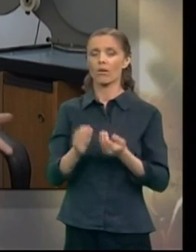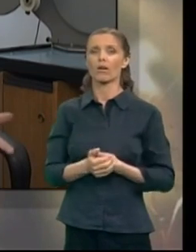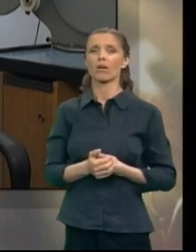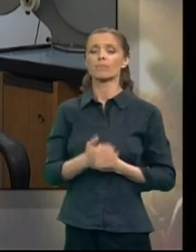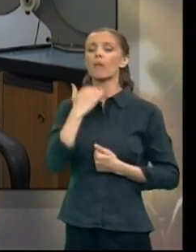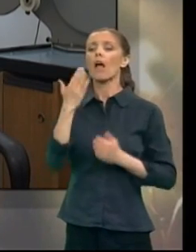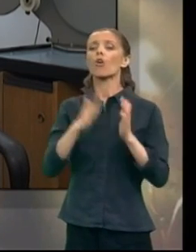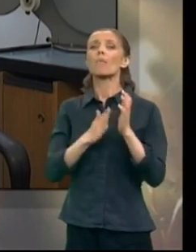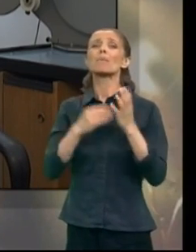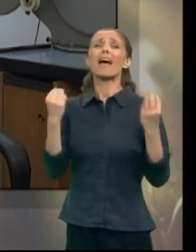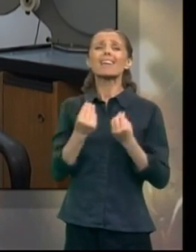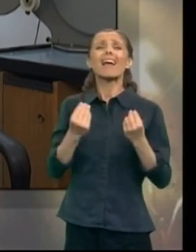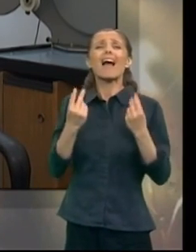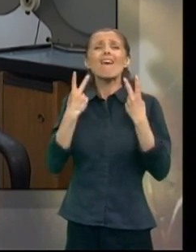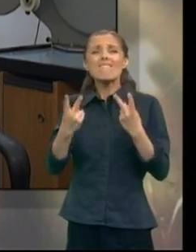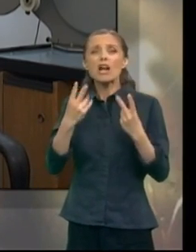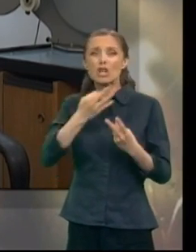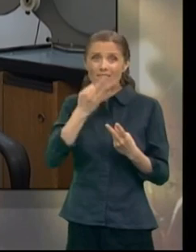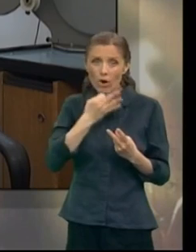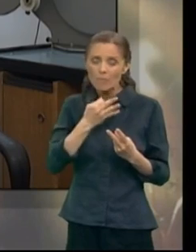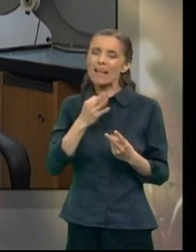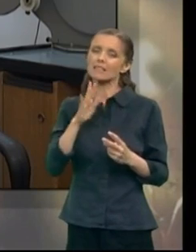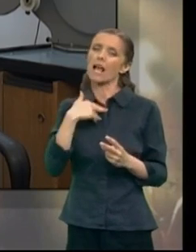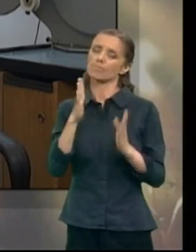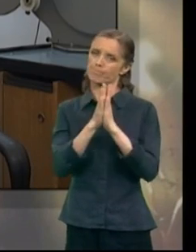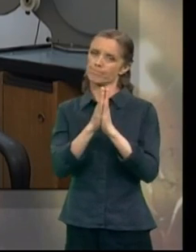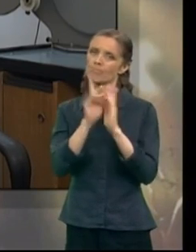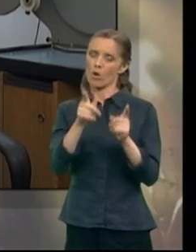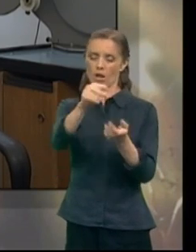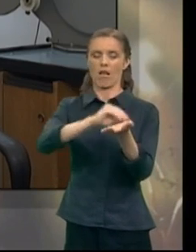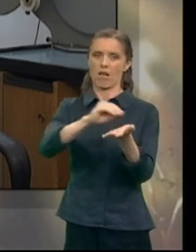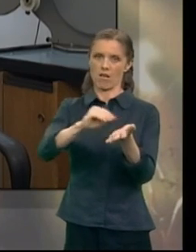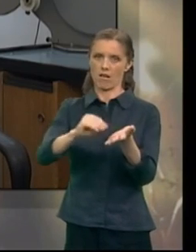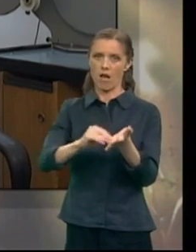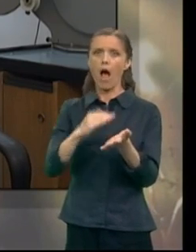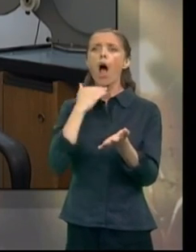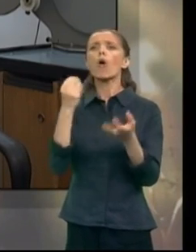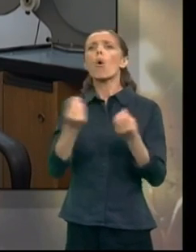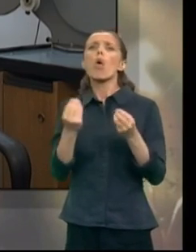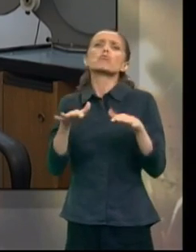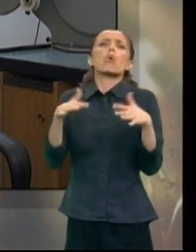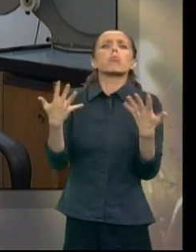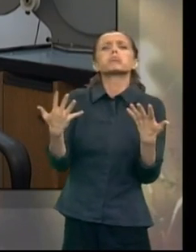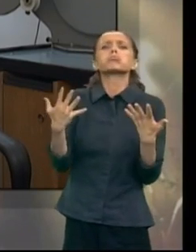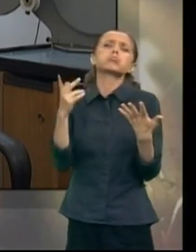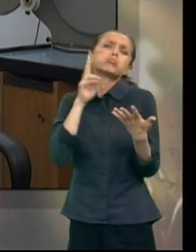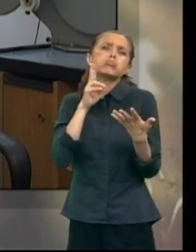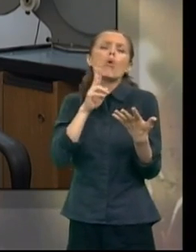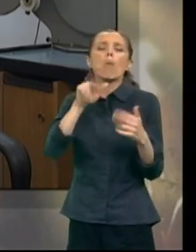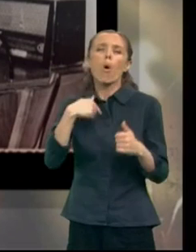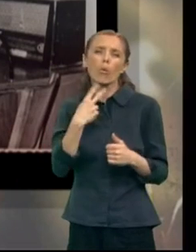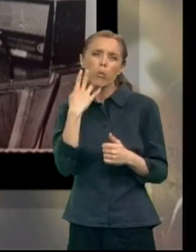Mislim, ako je neka važna informacija, onda insistiram da komuniciramo pisanim putem, a ovako, ako je neka priča, onda mogu i da čitam sa